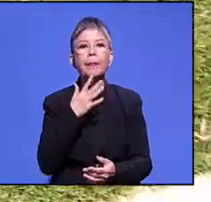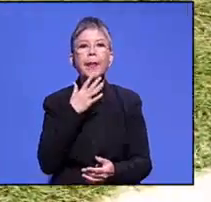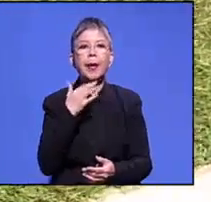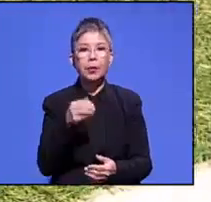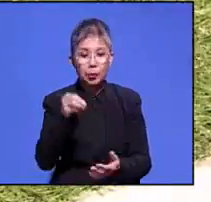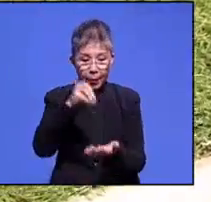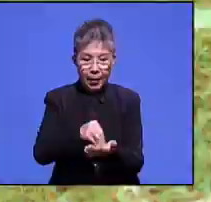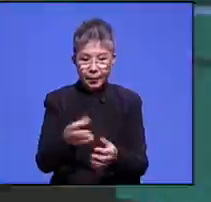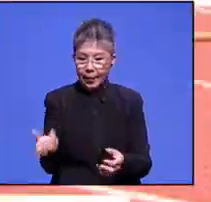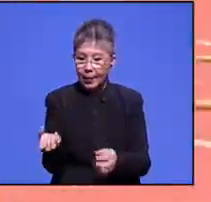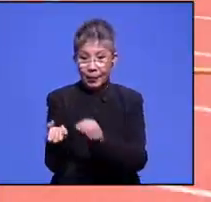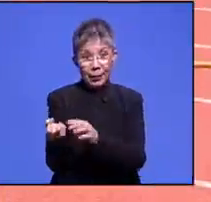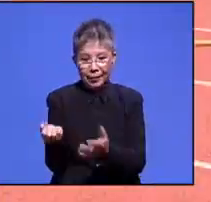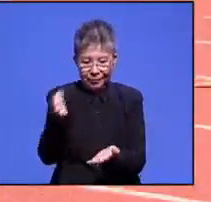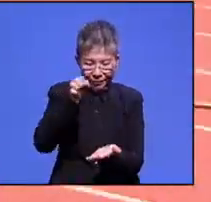cangkok